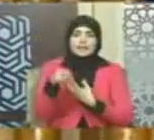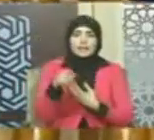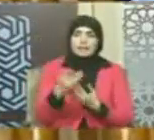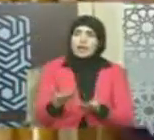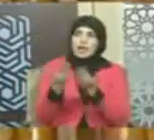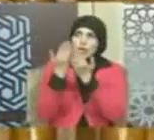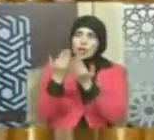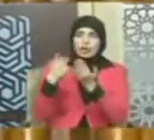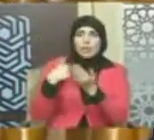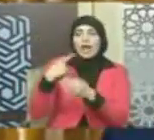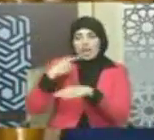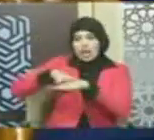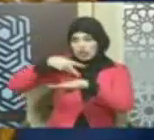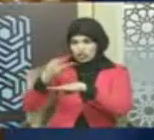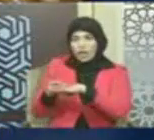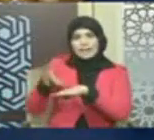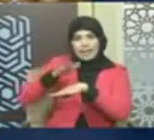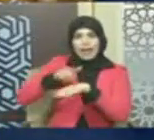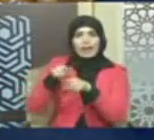أنا شهيد عليه.